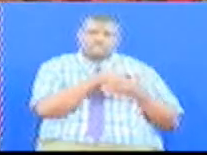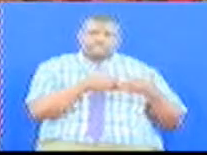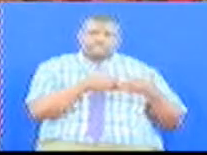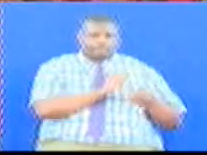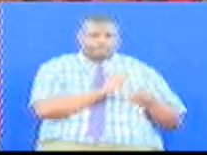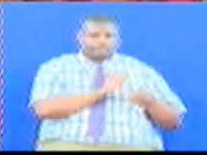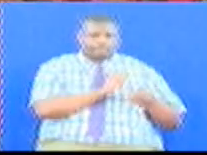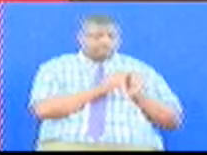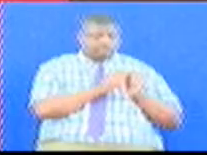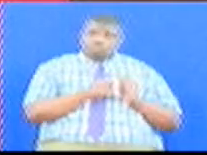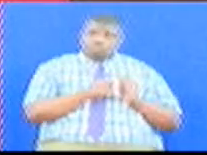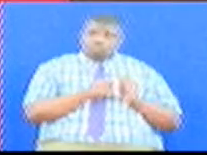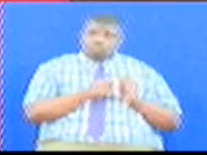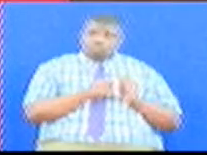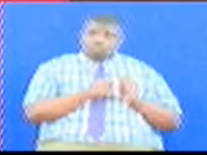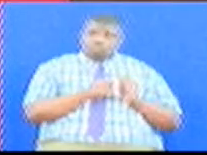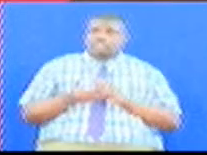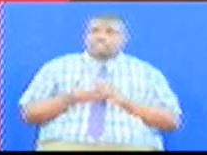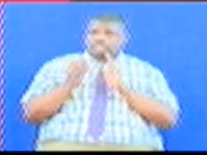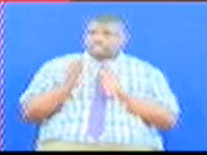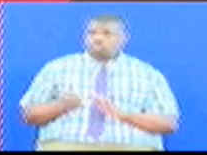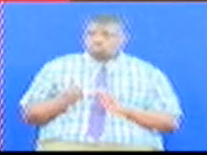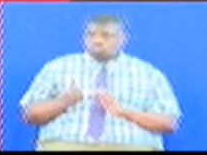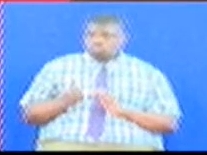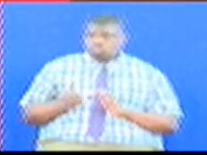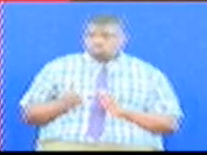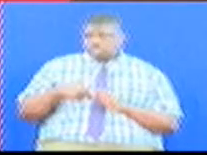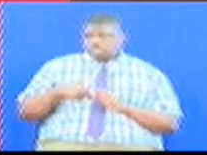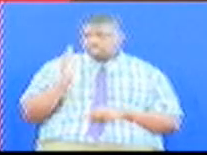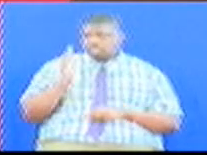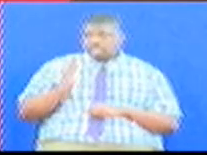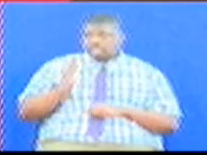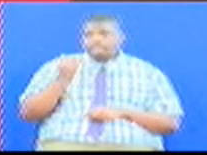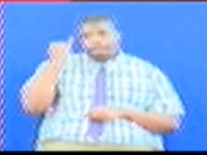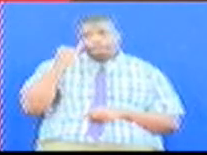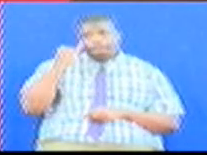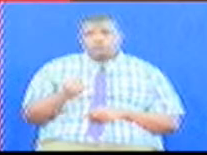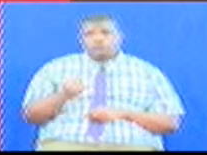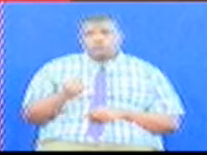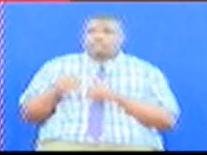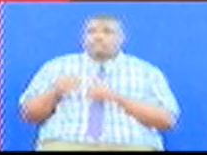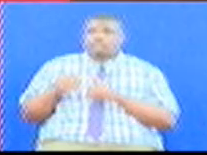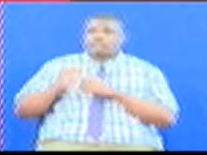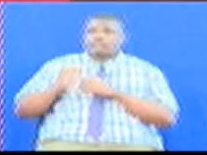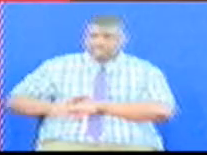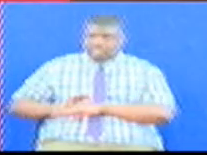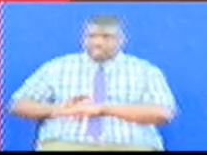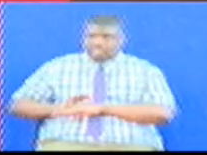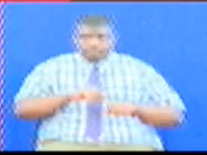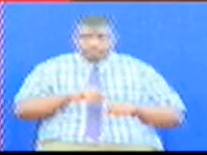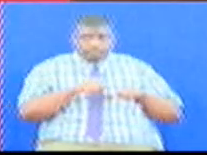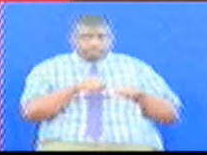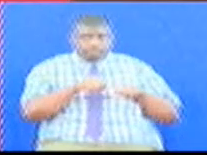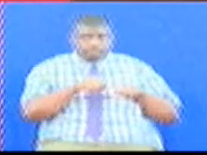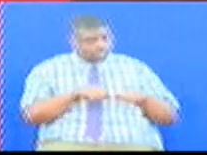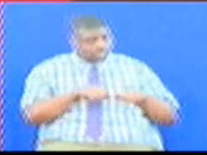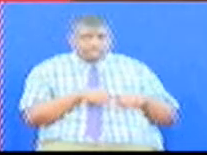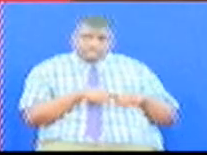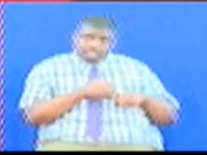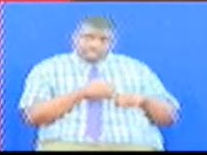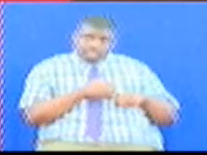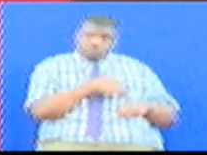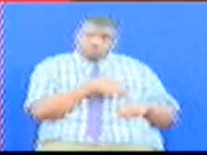na mwanasheria mkuu wa serikali aliridhia maoni ya kamati kwamba yale mamlaka ambayo sasa alipewa waziri yarudi